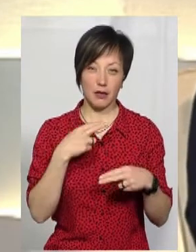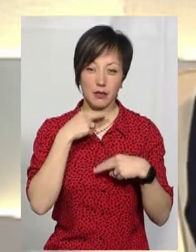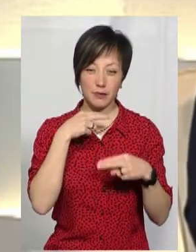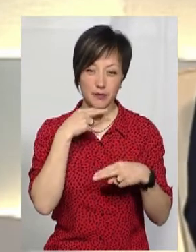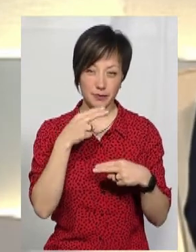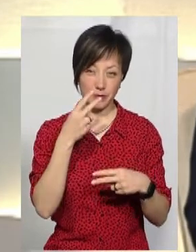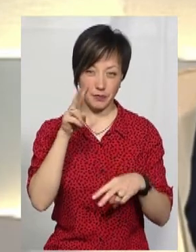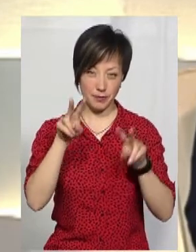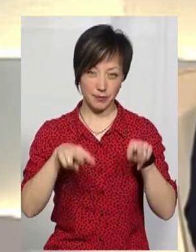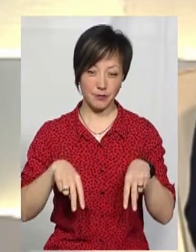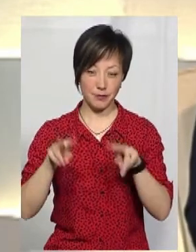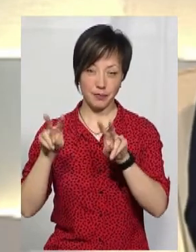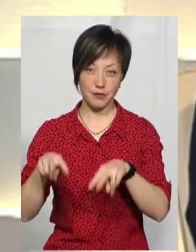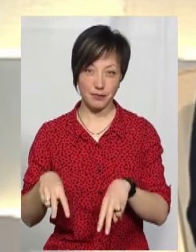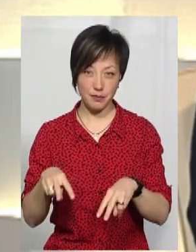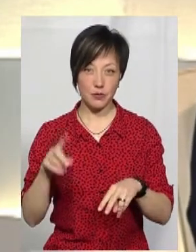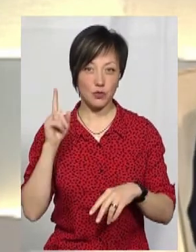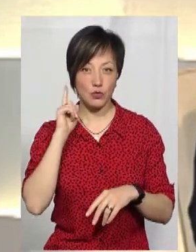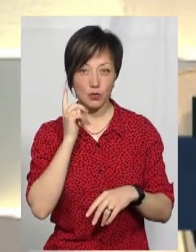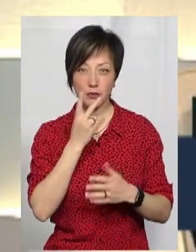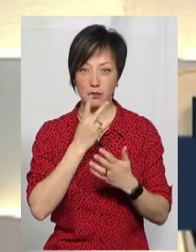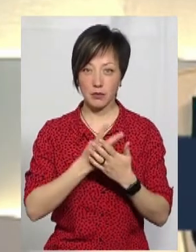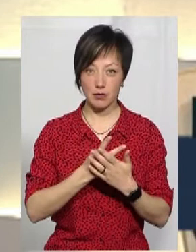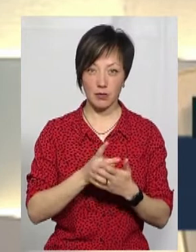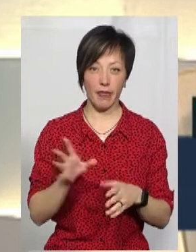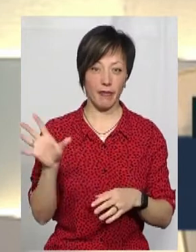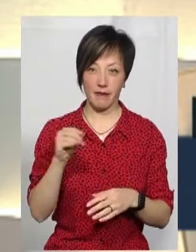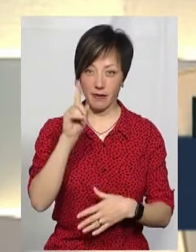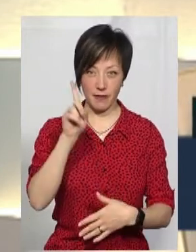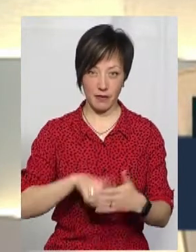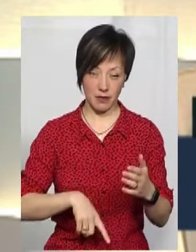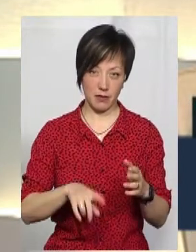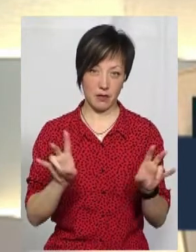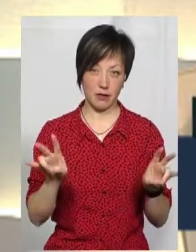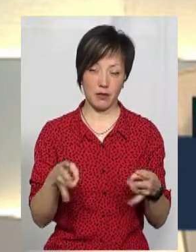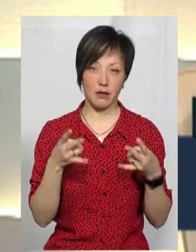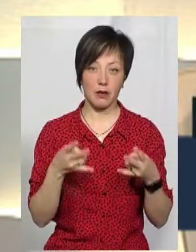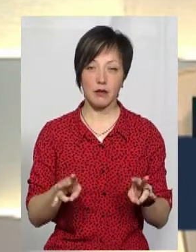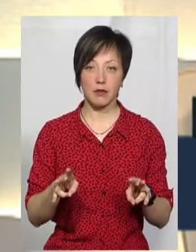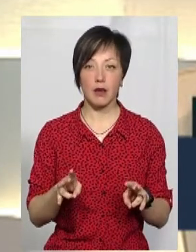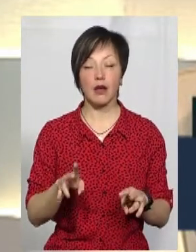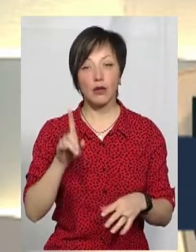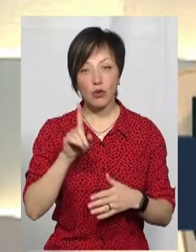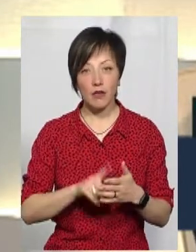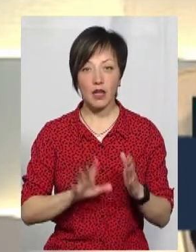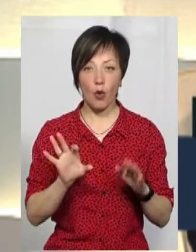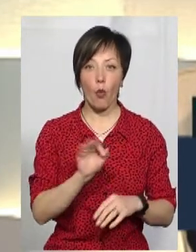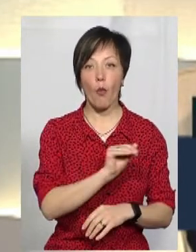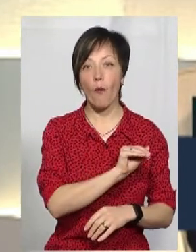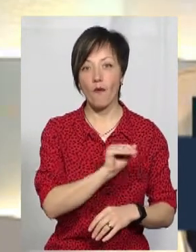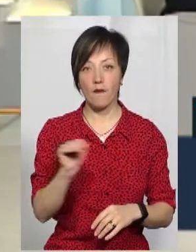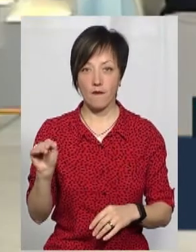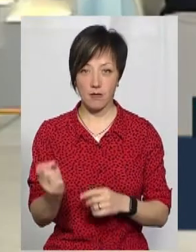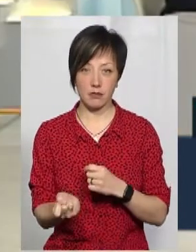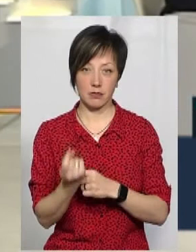дуже критично ставитися до того, що чуєте, що бачите, і довіряти інформації з офіційних